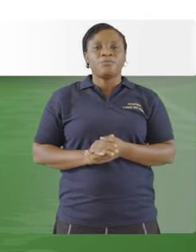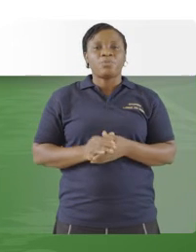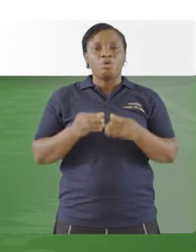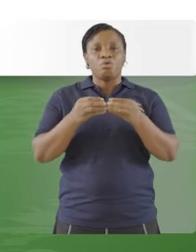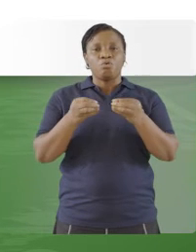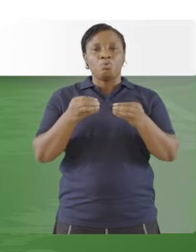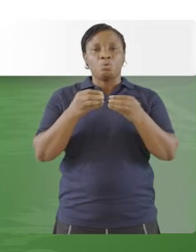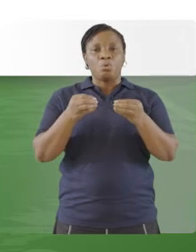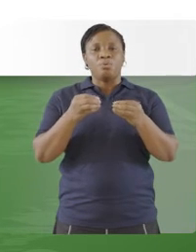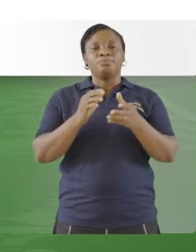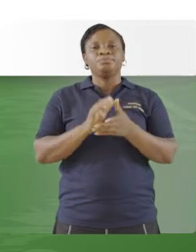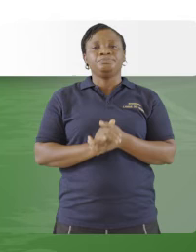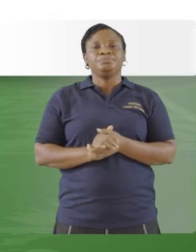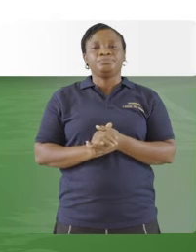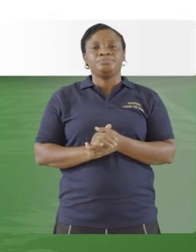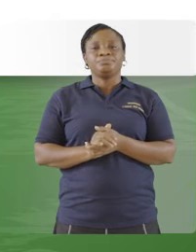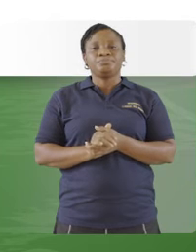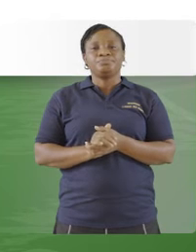Le coton